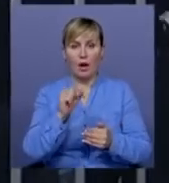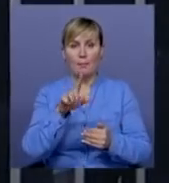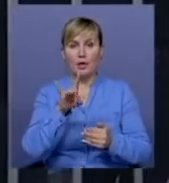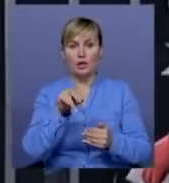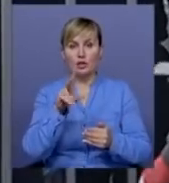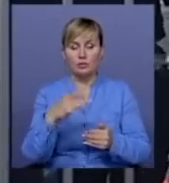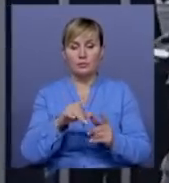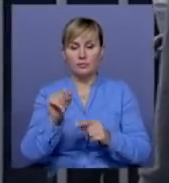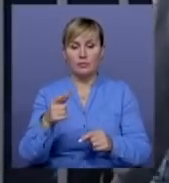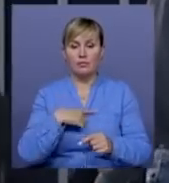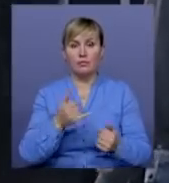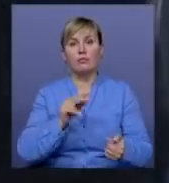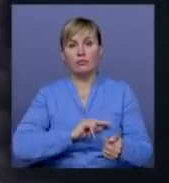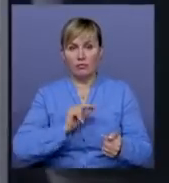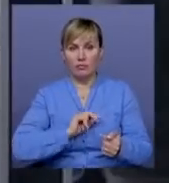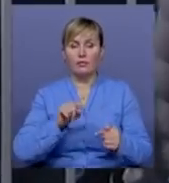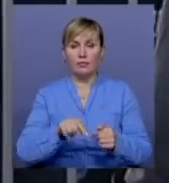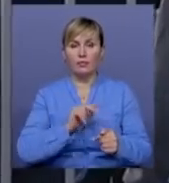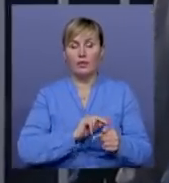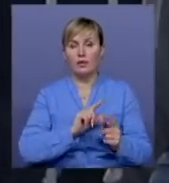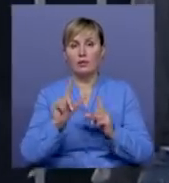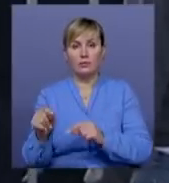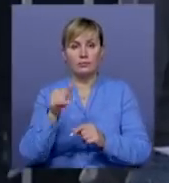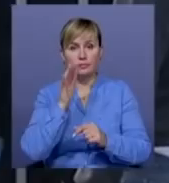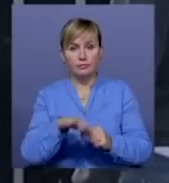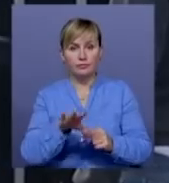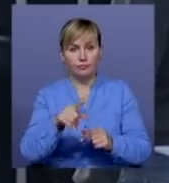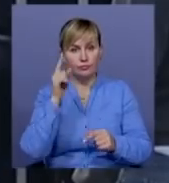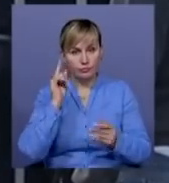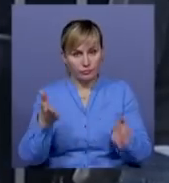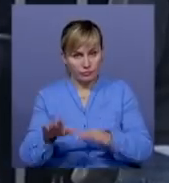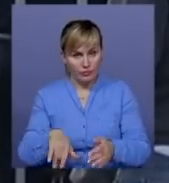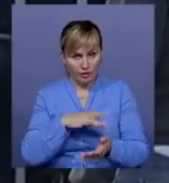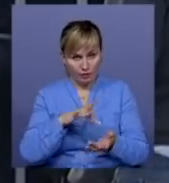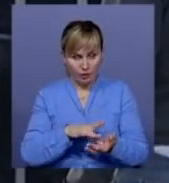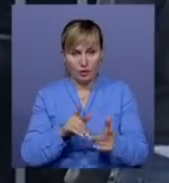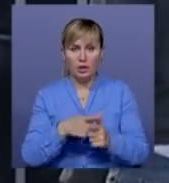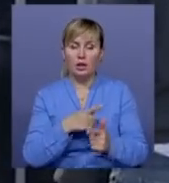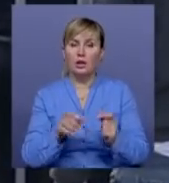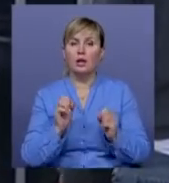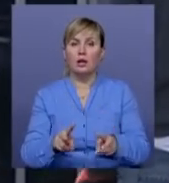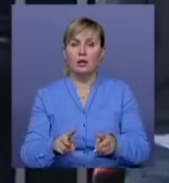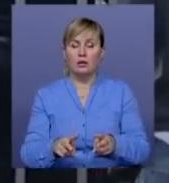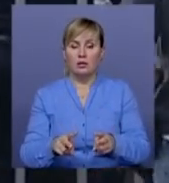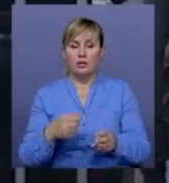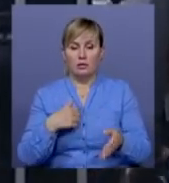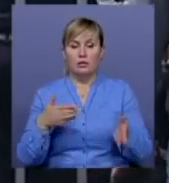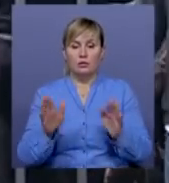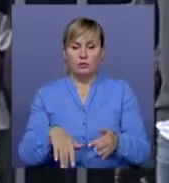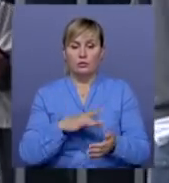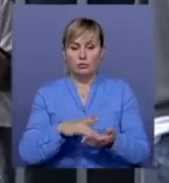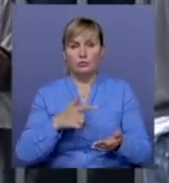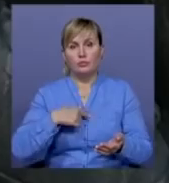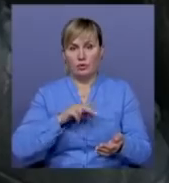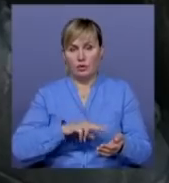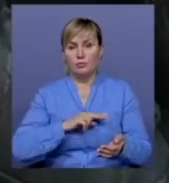возвращаетесь в город? У меня работа сегодня. Сегодня? Да, сегодня. Как вы думаете, вы будете оставаться в городе, потому что 22 числа окончательно же карантин? Да, остаюсь. У меня же работа, у нас